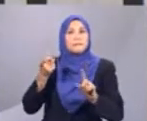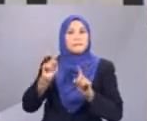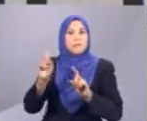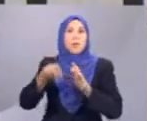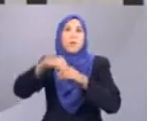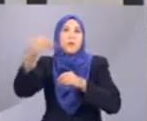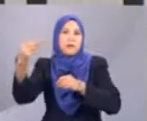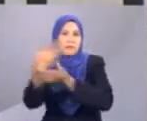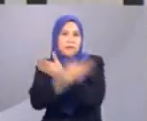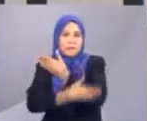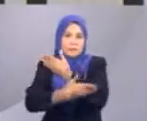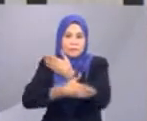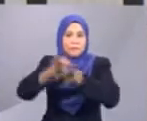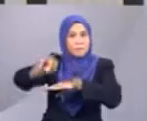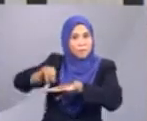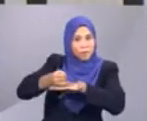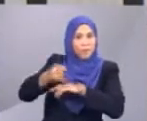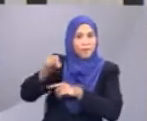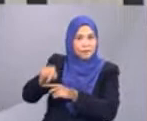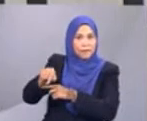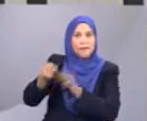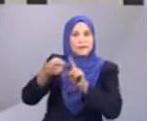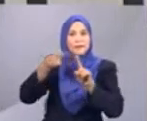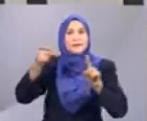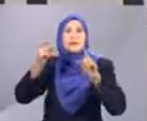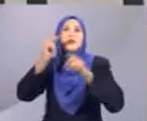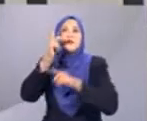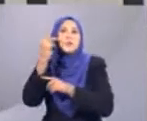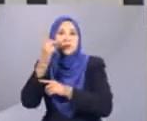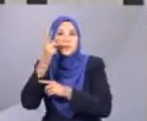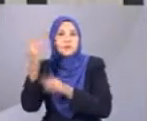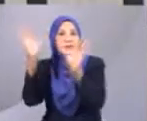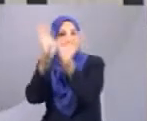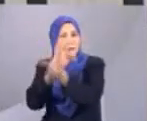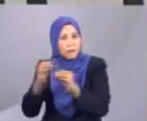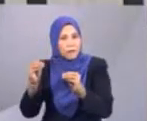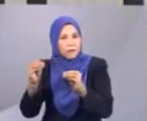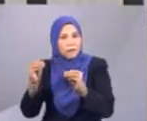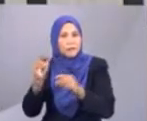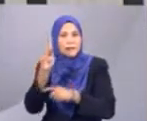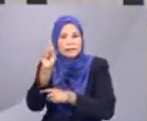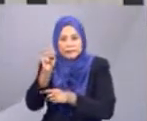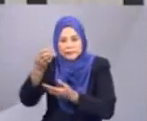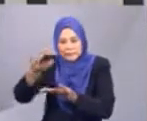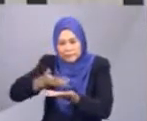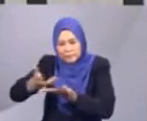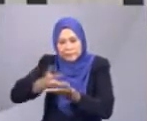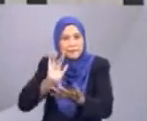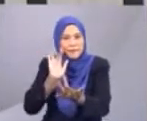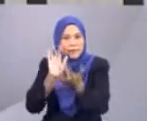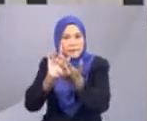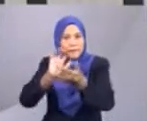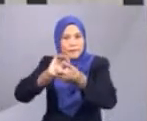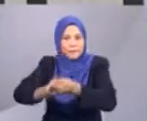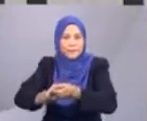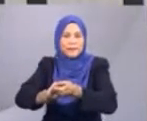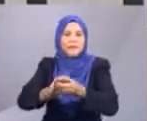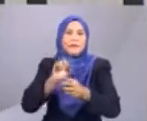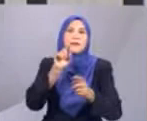negara, di mana kes ini dilaporkan di Kuching, Sarawak, iaitu kes saringan kepada kontak rapat kes